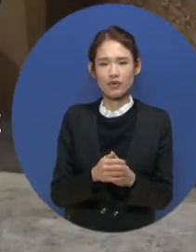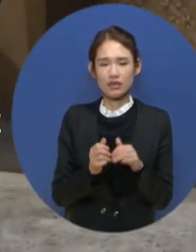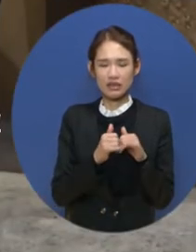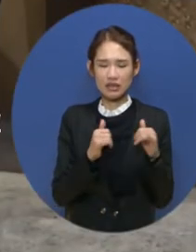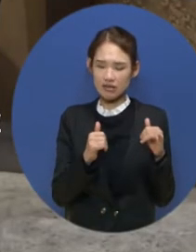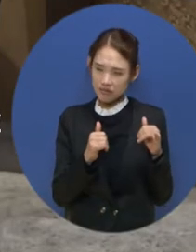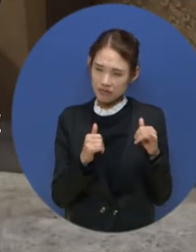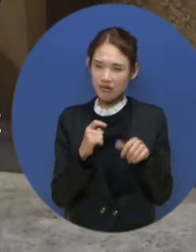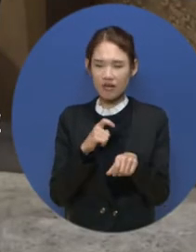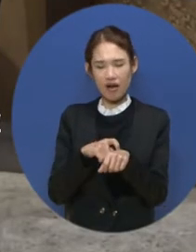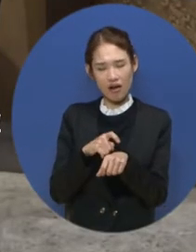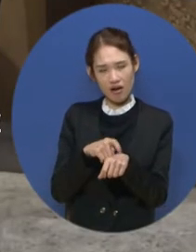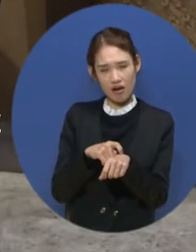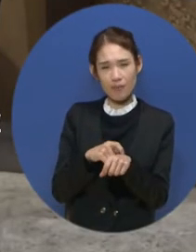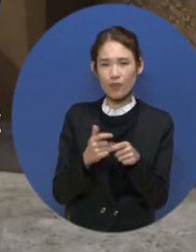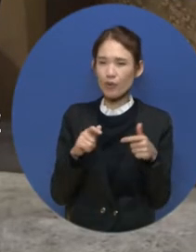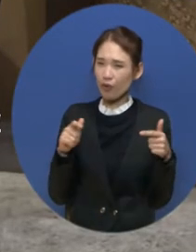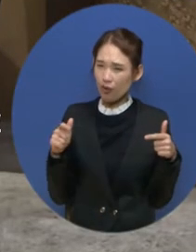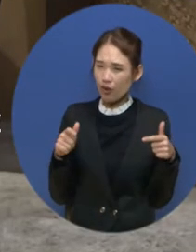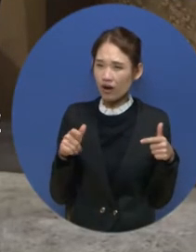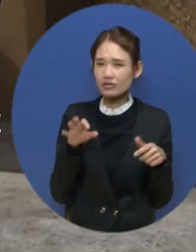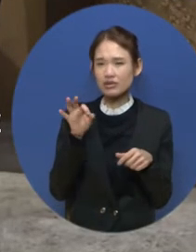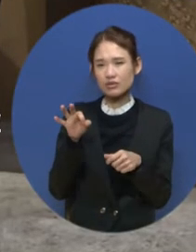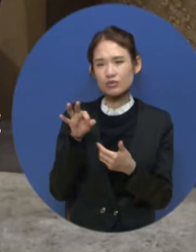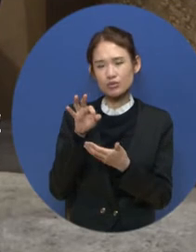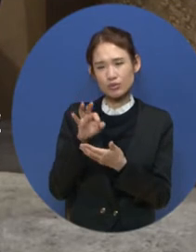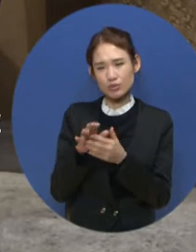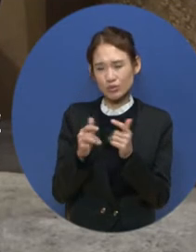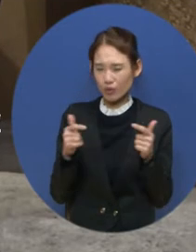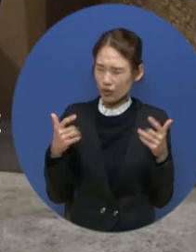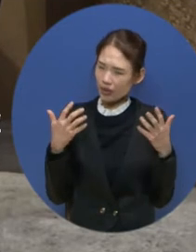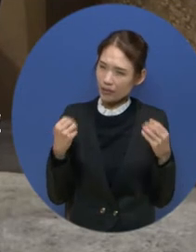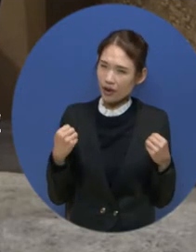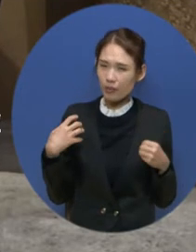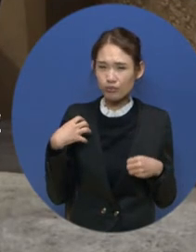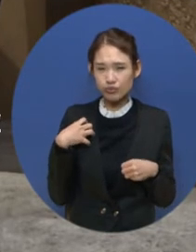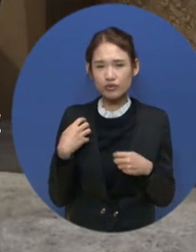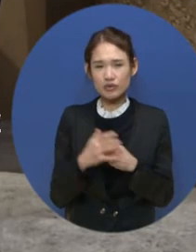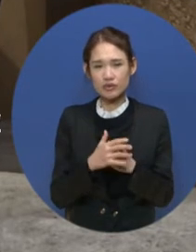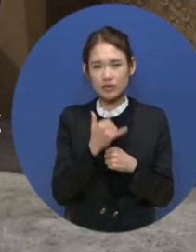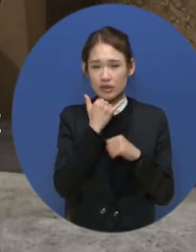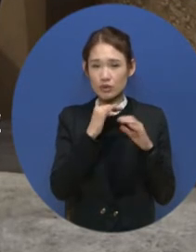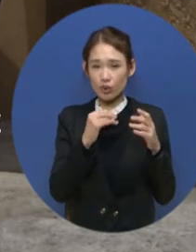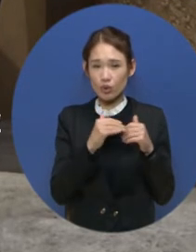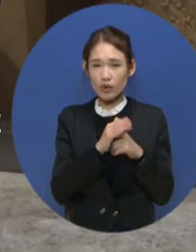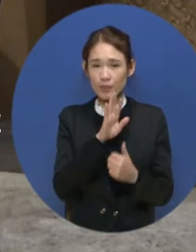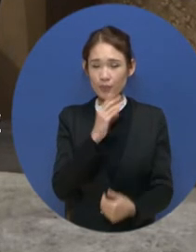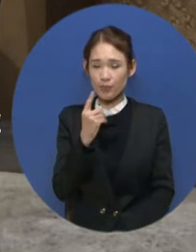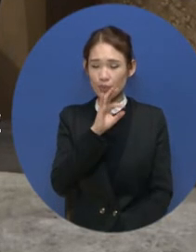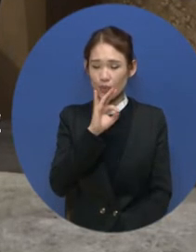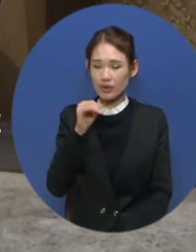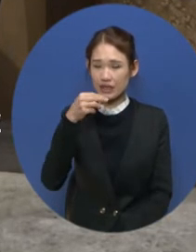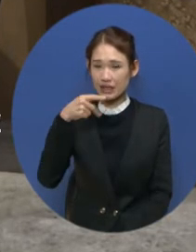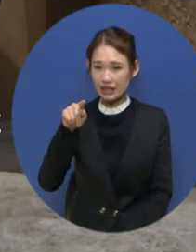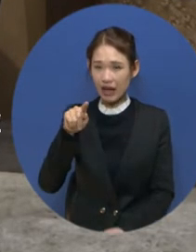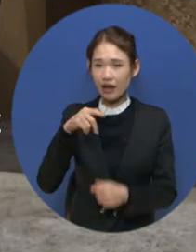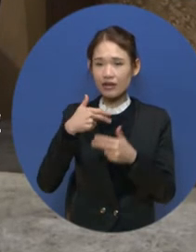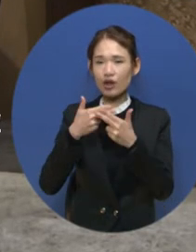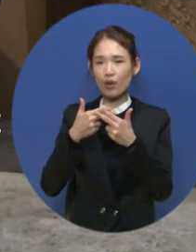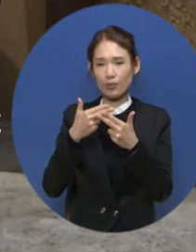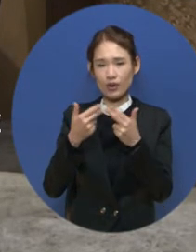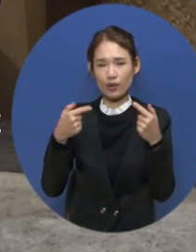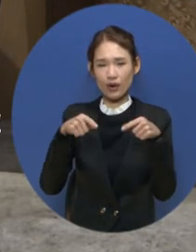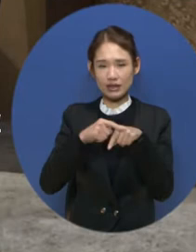좀 시간적으로도 아 정리한 시간이 좀 필요한 부분 그래서 저희가 독일 보이 타협해 하고 또한 이게 이제